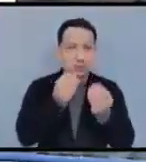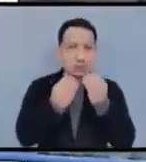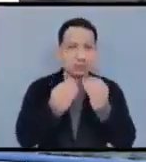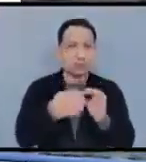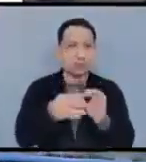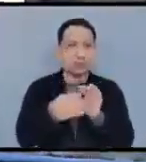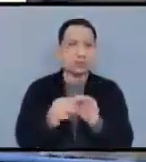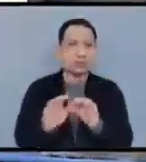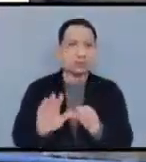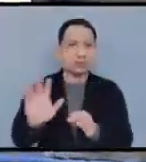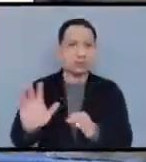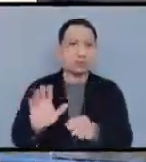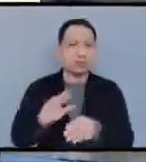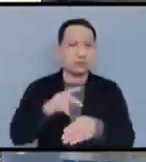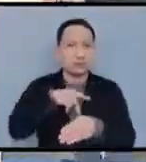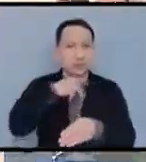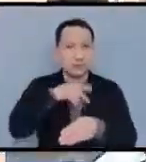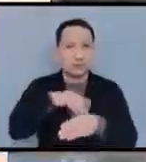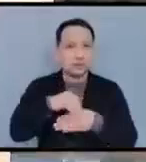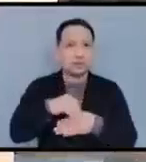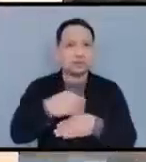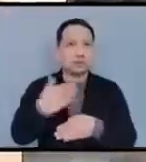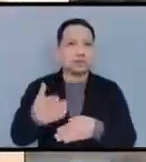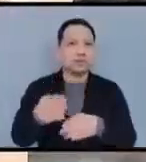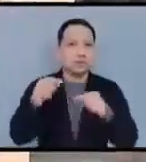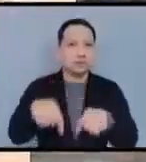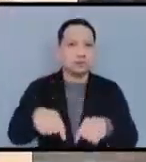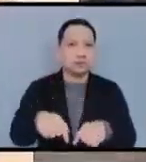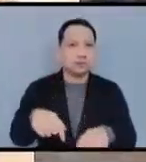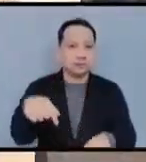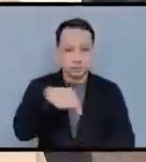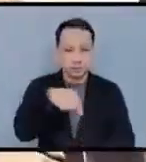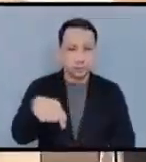lang sa baboy. Yan ang po muna ang latest dito sa Quiapo,